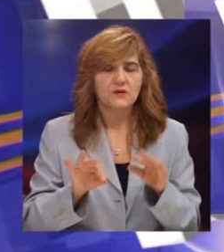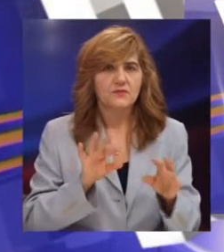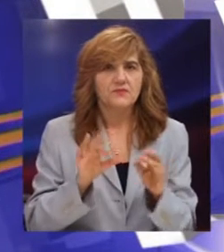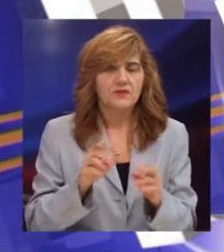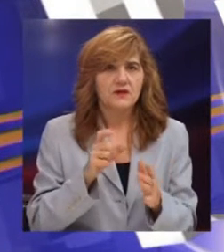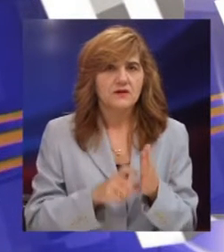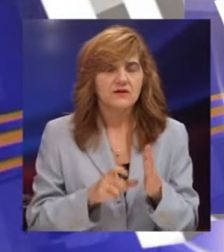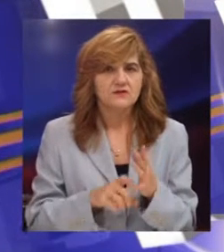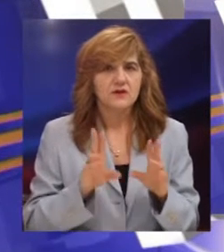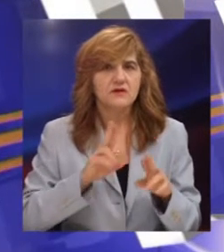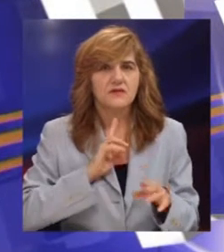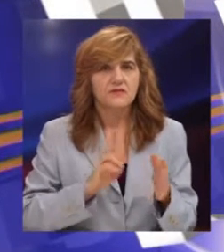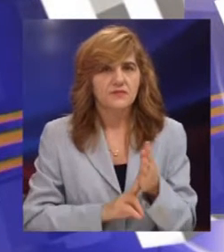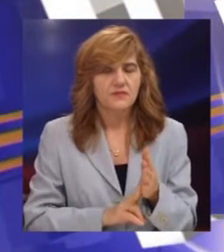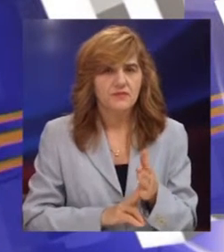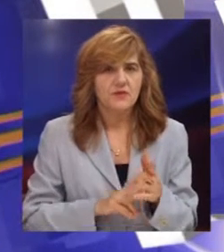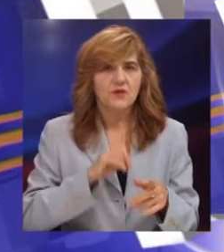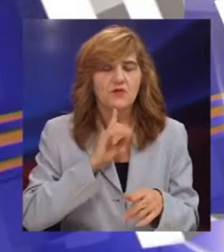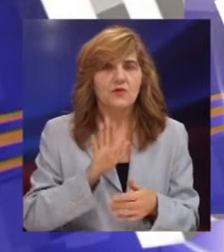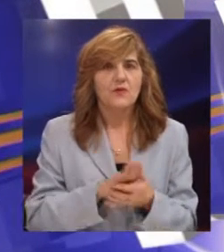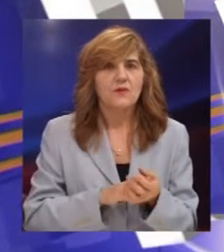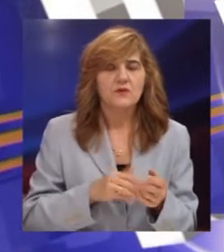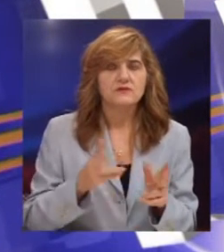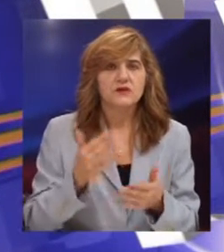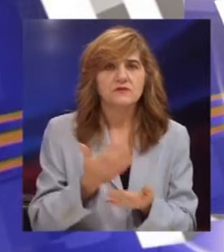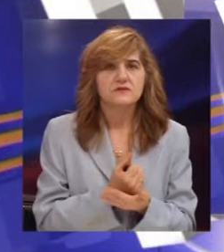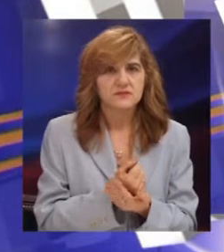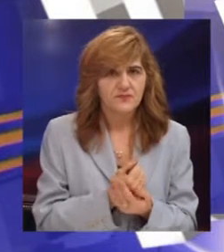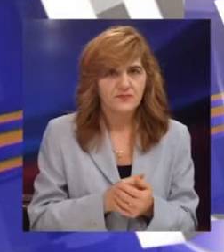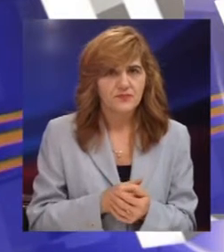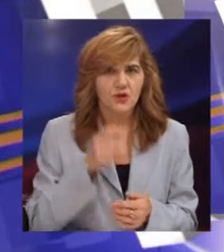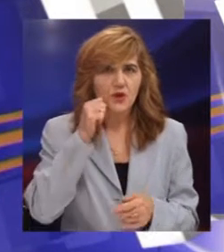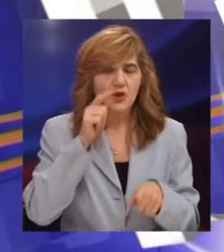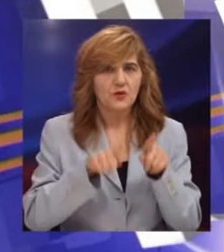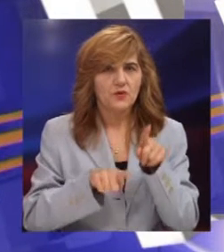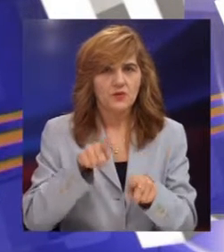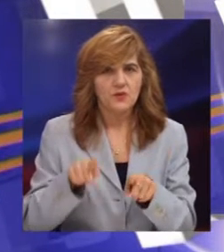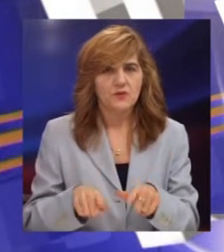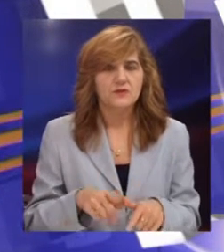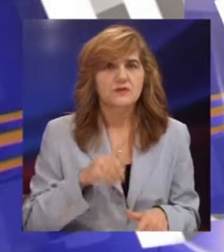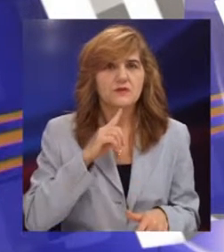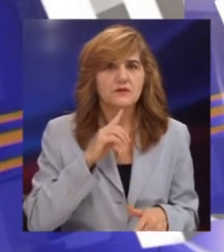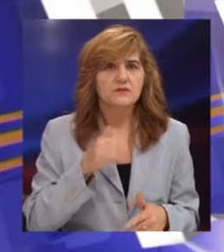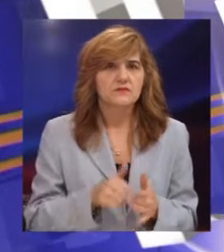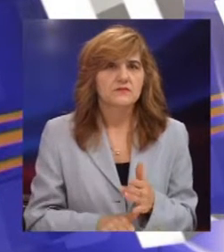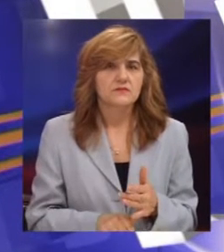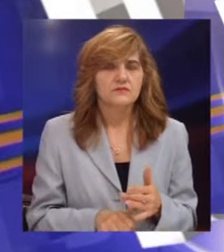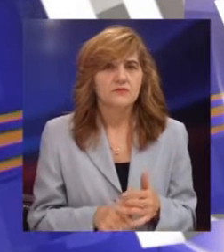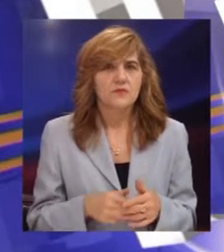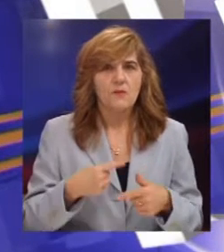vrlinama. Mi imamo politički sistem koji počiva na profiterstvu. Ljudi koji